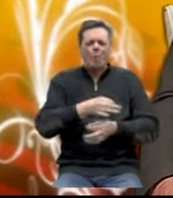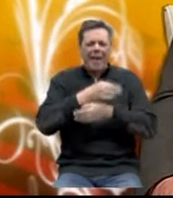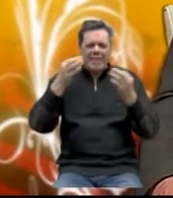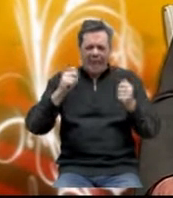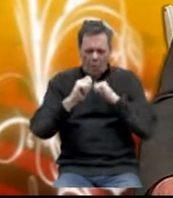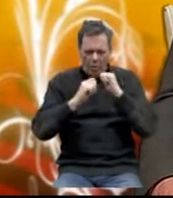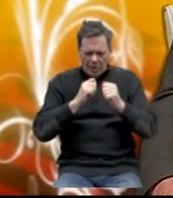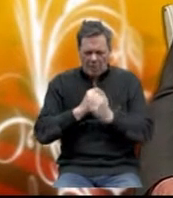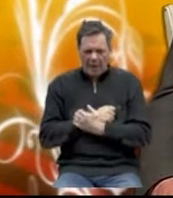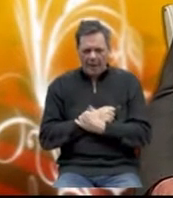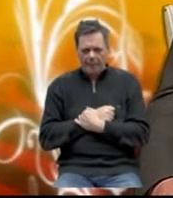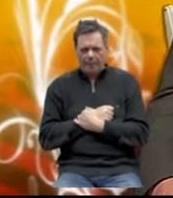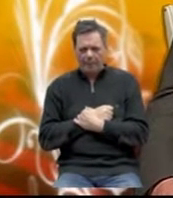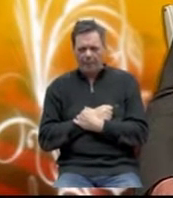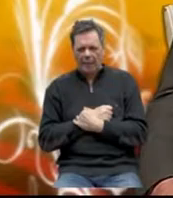govori, raspravlja.